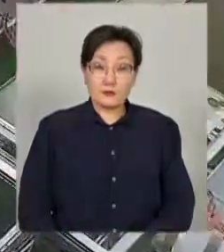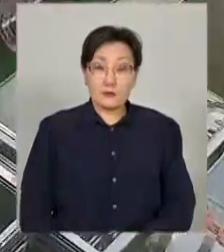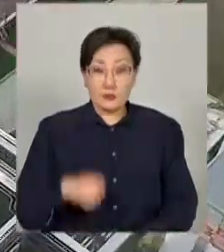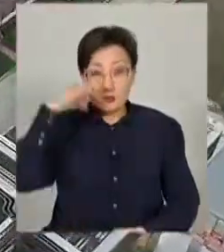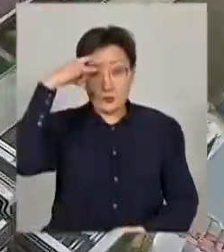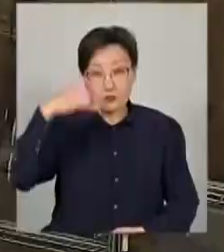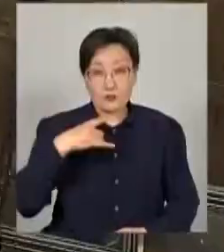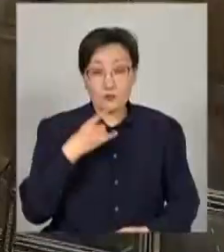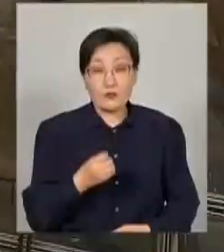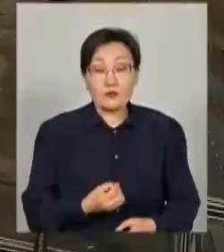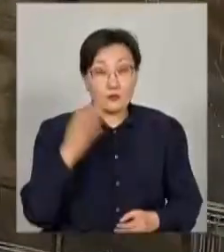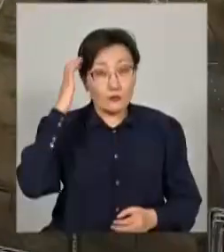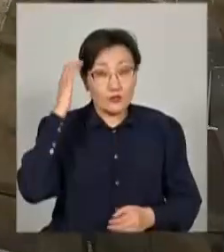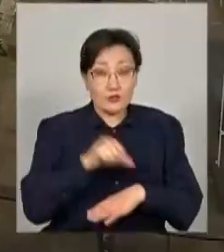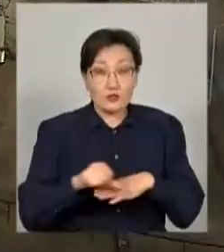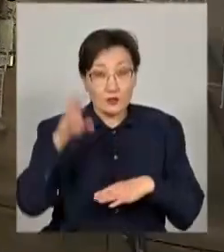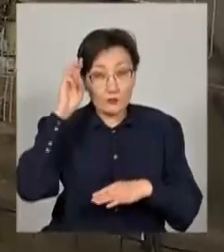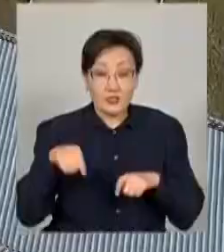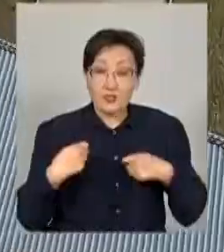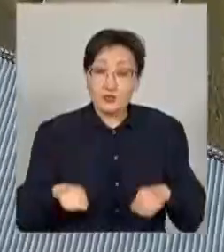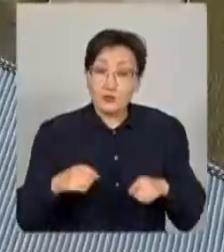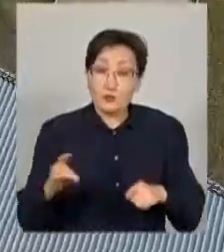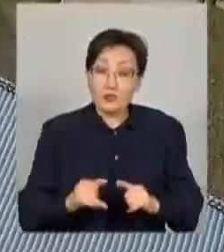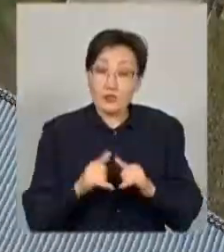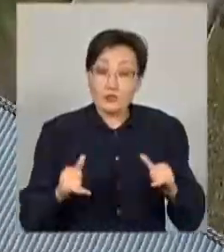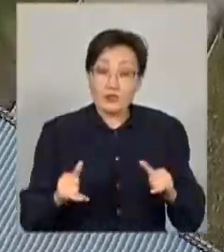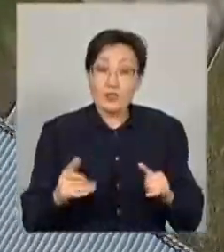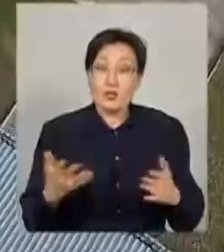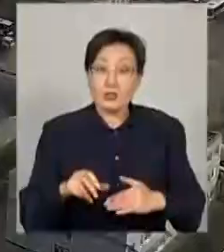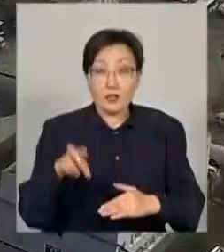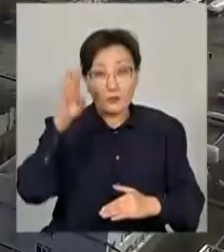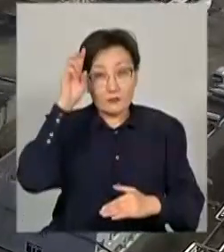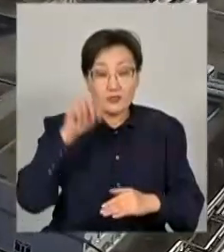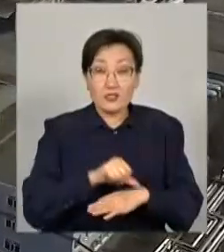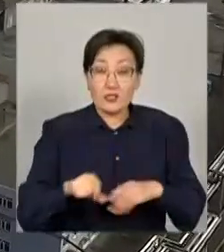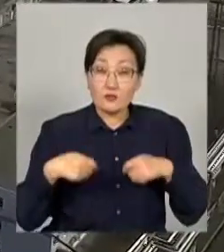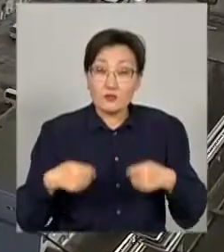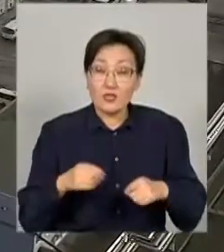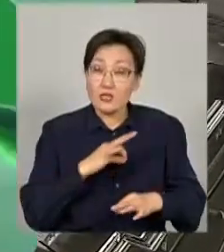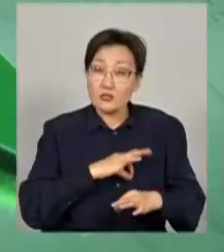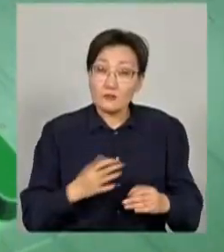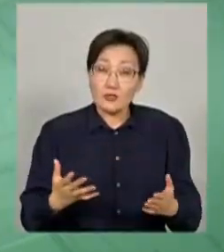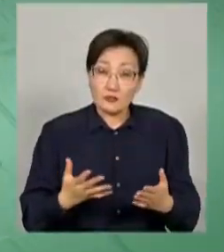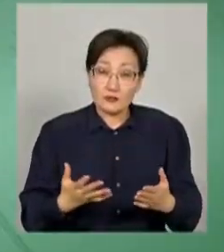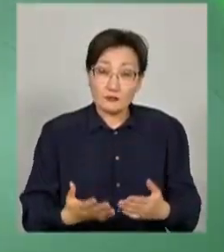Елімізде мұнай өнімдерін шетелге сату көлем артпақ. Қара алтын қай елдерге жеткізілмек, тиімділігі неде?